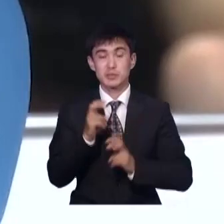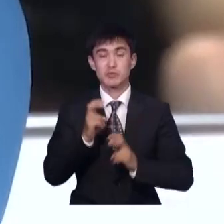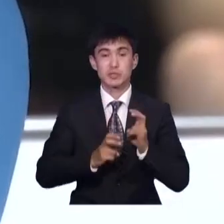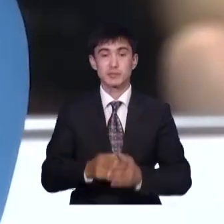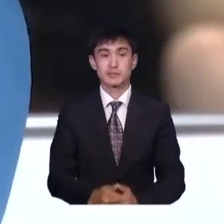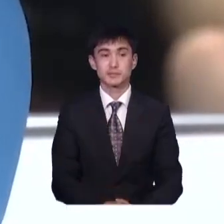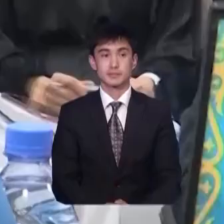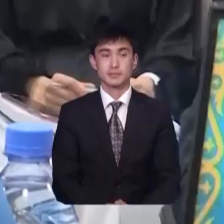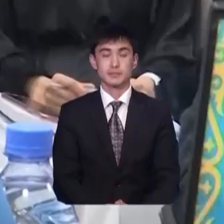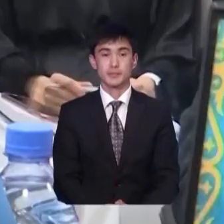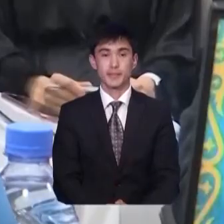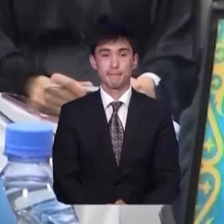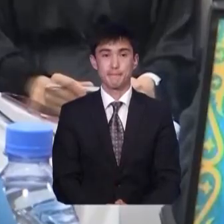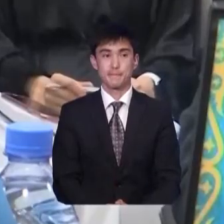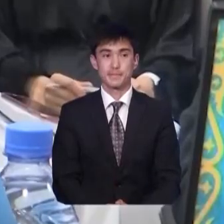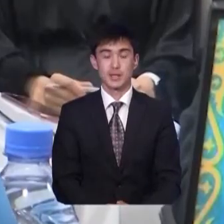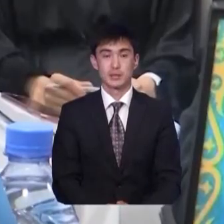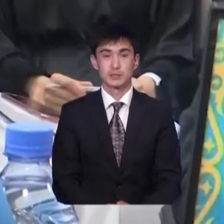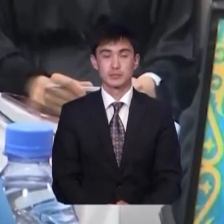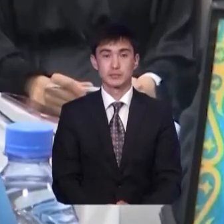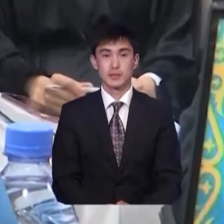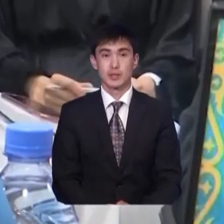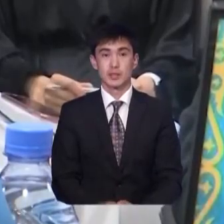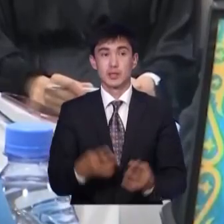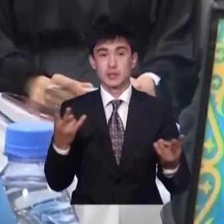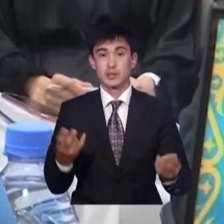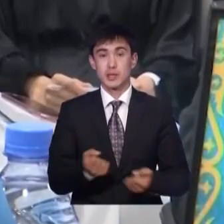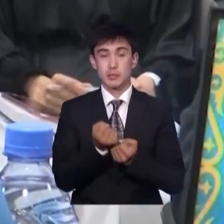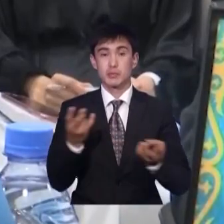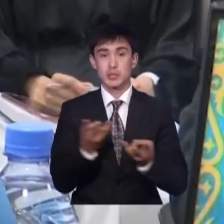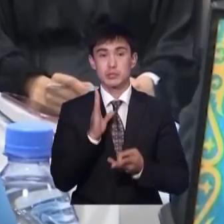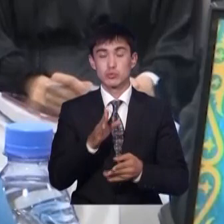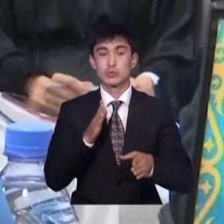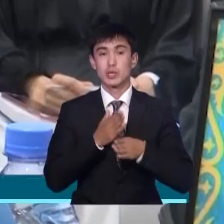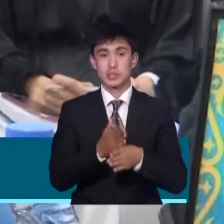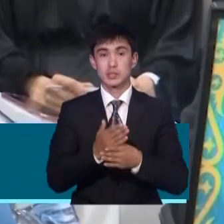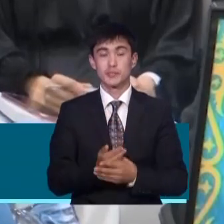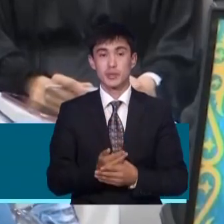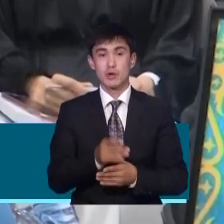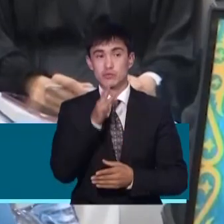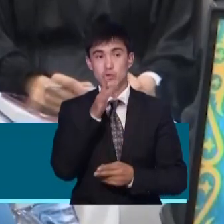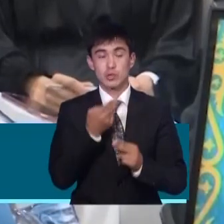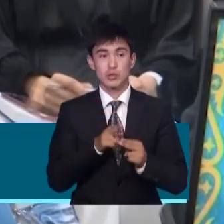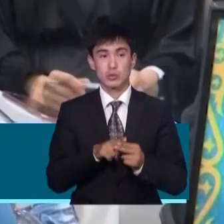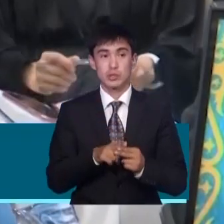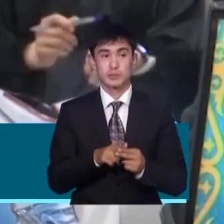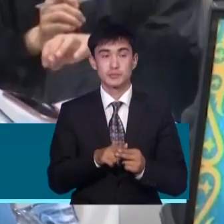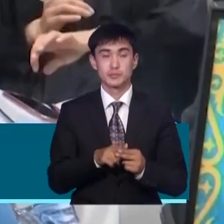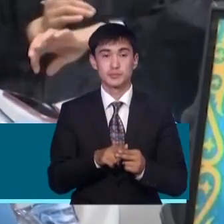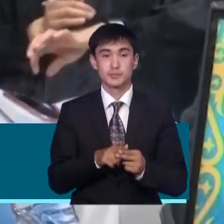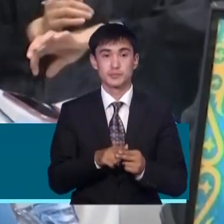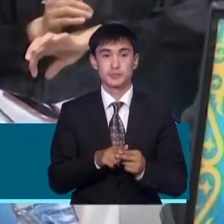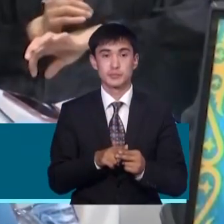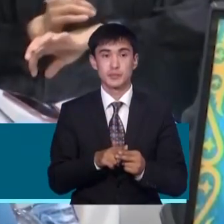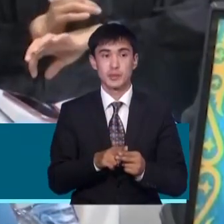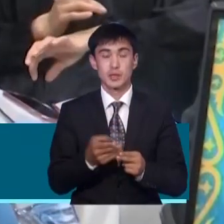предприятия. Вся необходимая поддержка будет оказана в сроки, которые